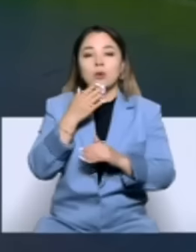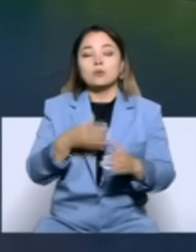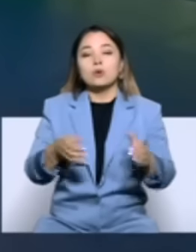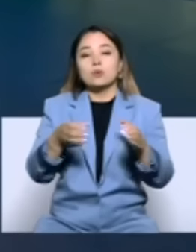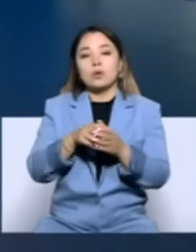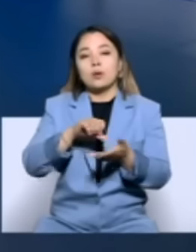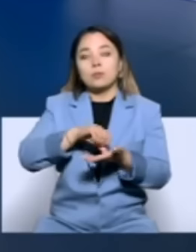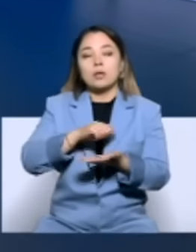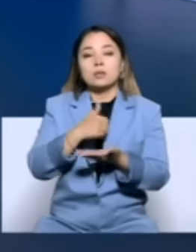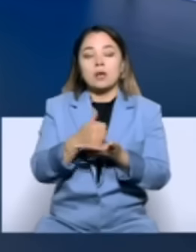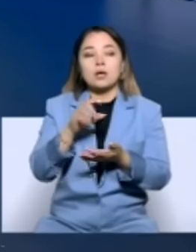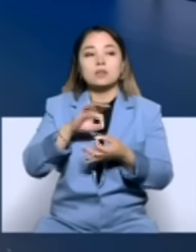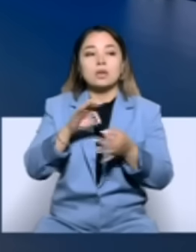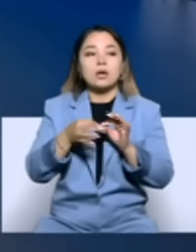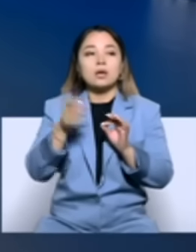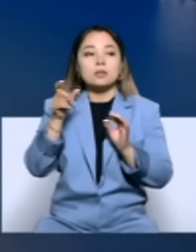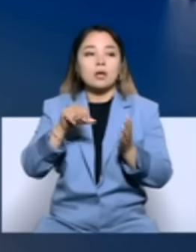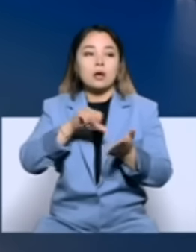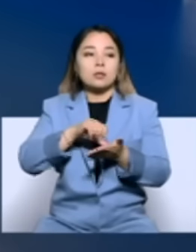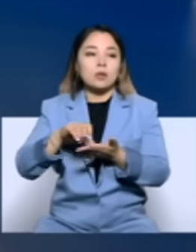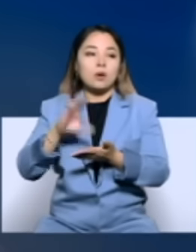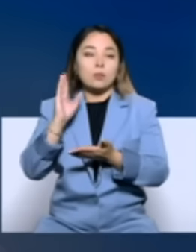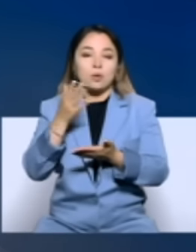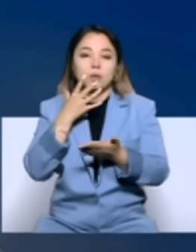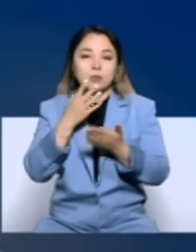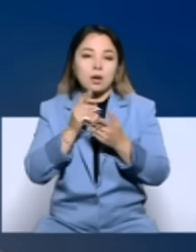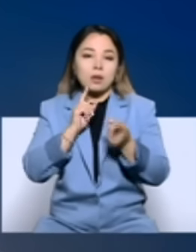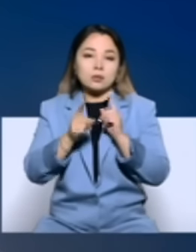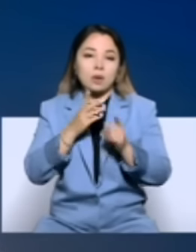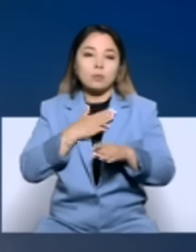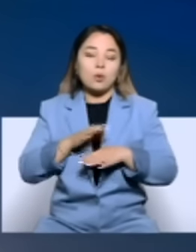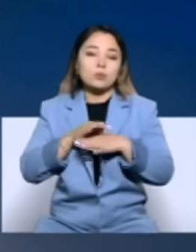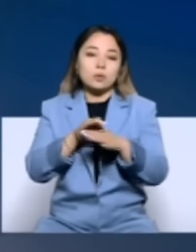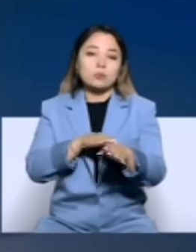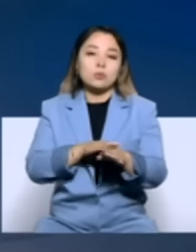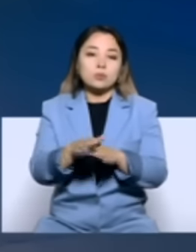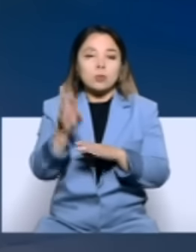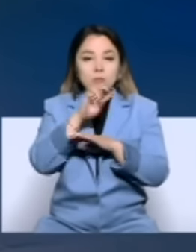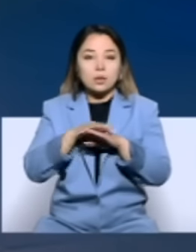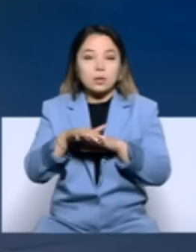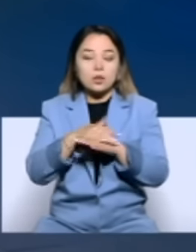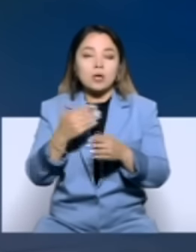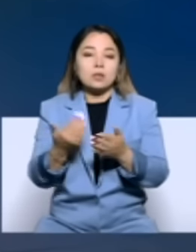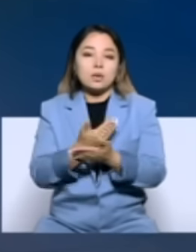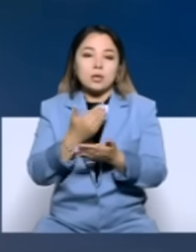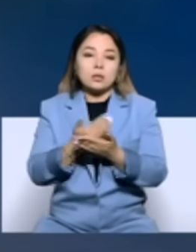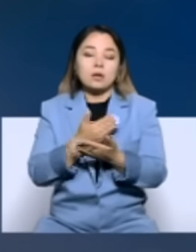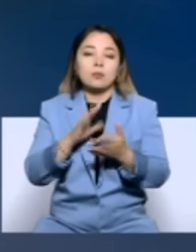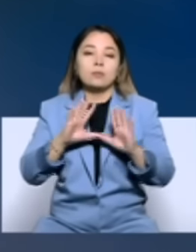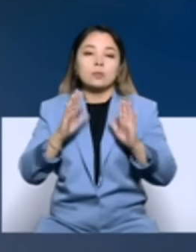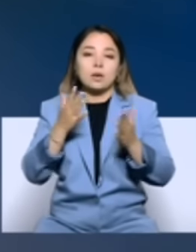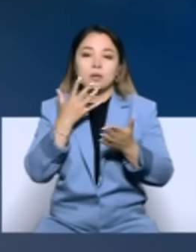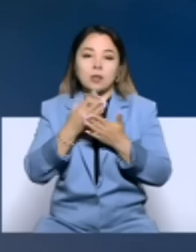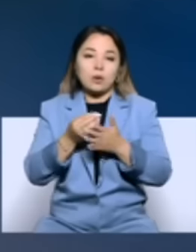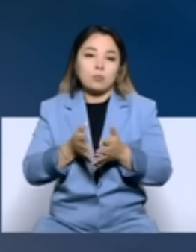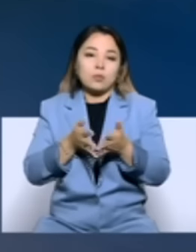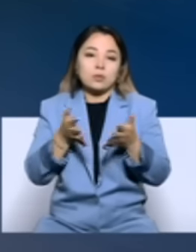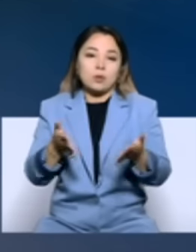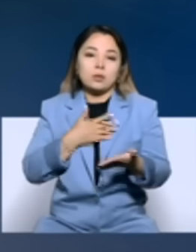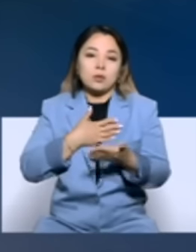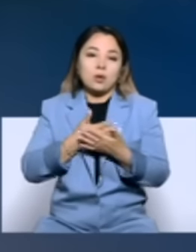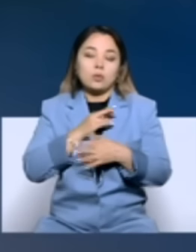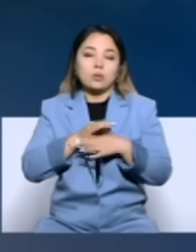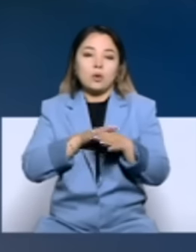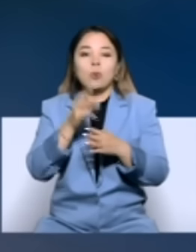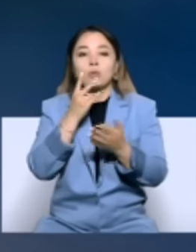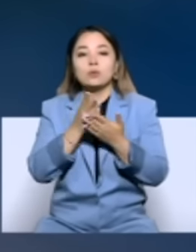ұлттар ұйымының бас хатшысы қатысатынына тоқталып, саммиттің бізде өткізілуі еліміздің жаһандық аренадағы беделінің зор екенін